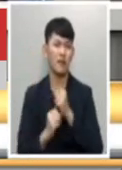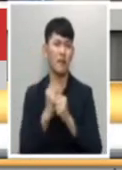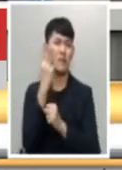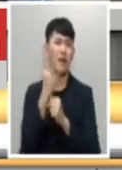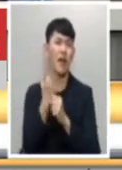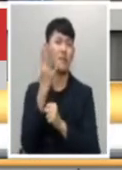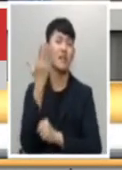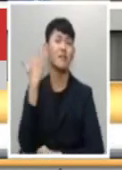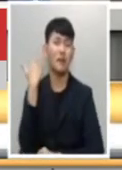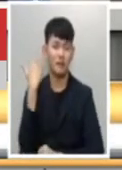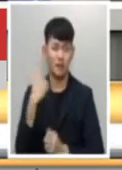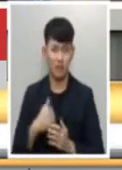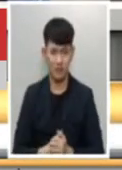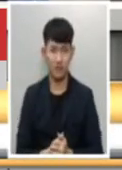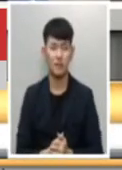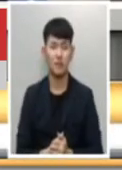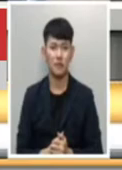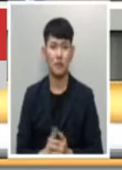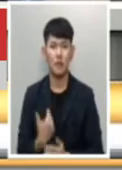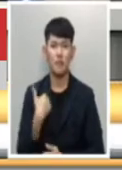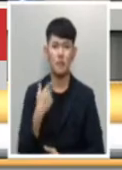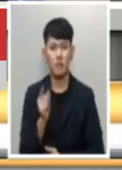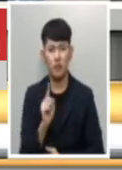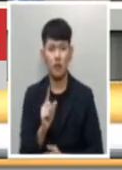าเนี่ยมี